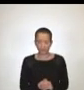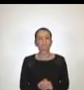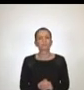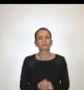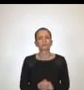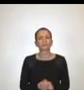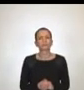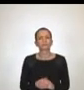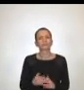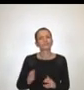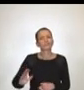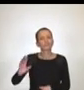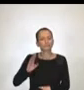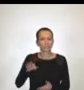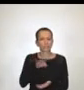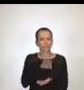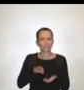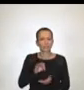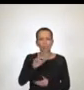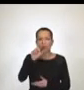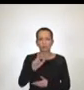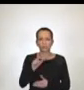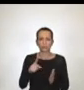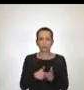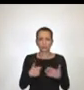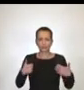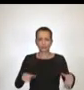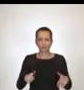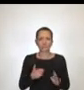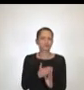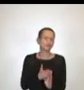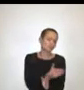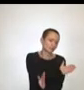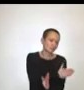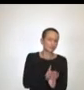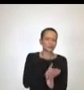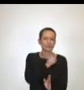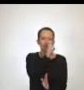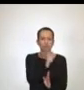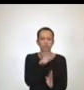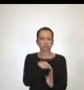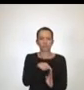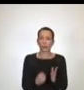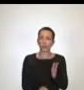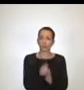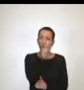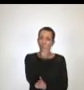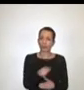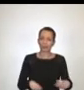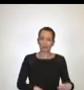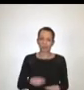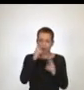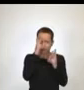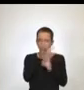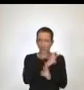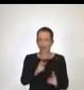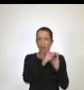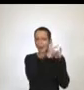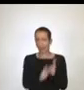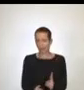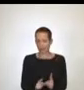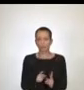d'une stratégie à compter de 2016, qui a fait suite en fait à l'arrivée d'un nouveau directeur général.